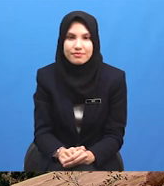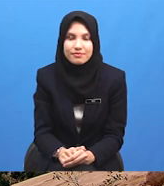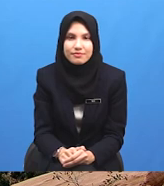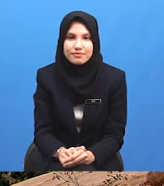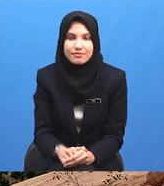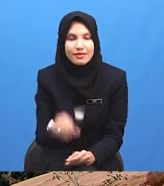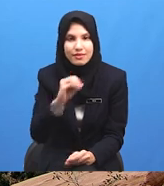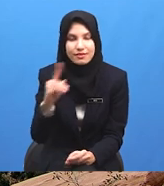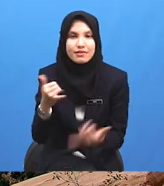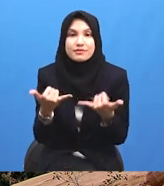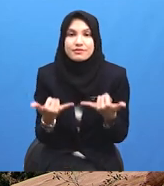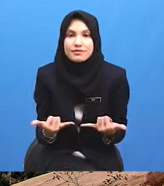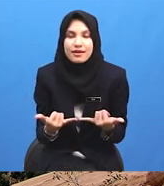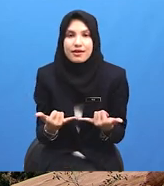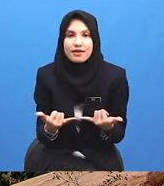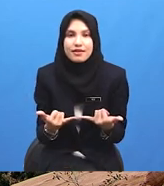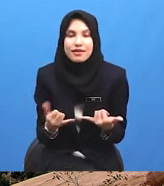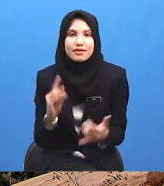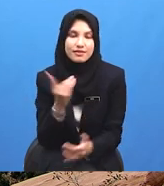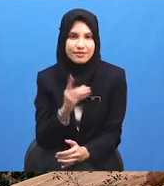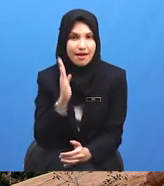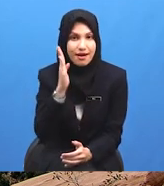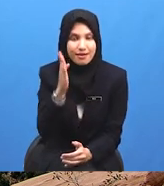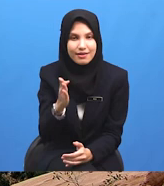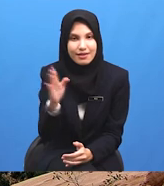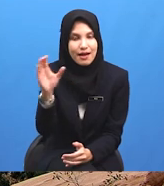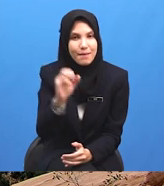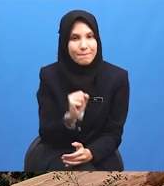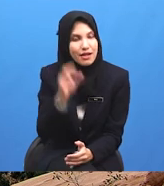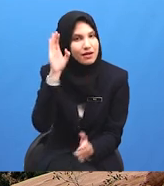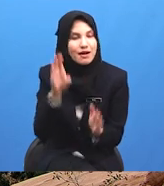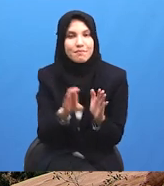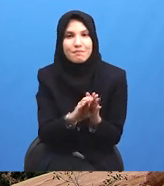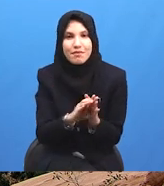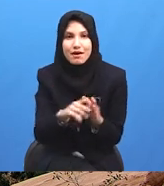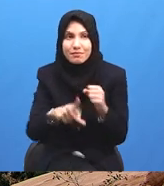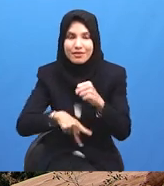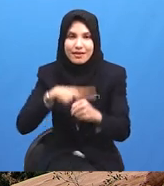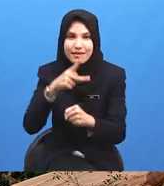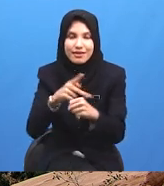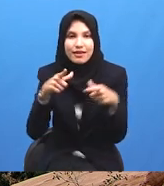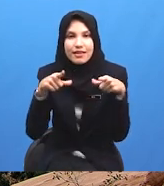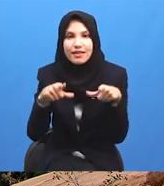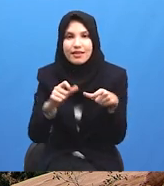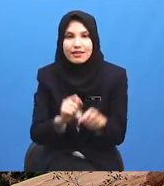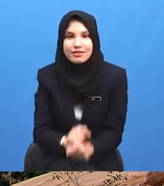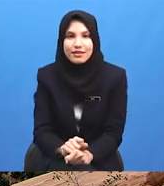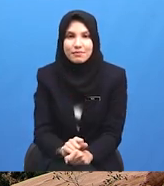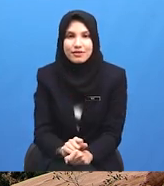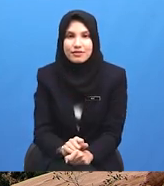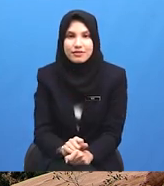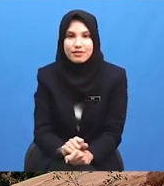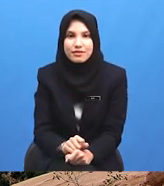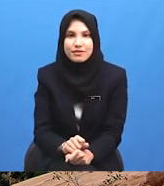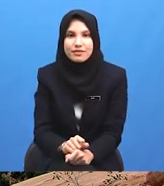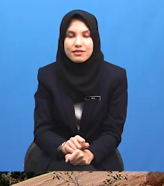Okey, sekarang kita akan ambilkan gambar planet dan lekat pada bahagian lipatan dalam